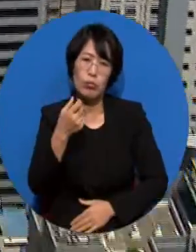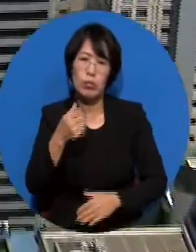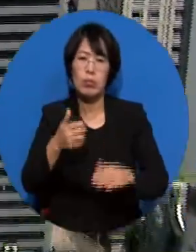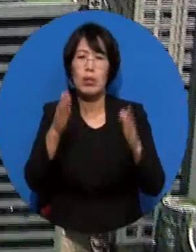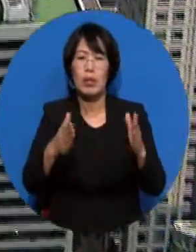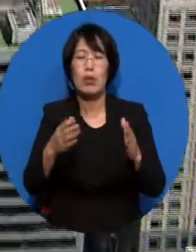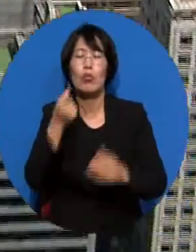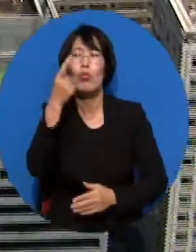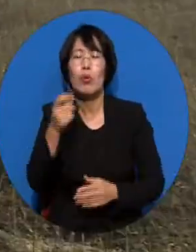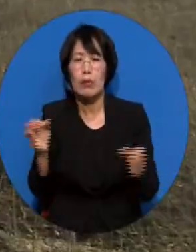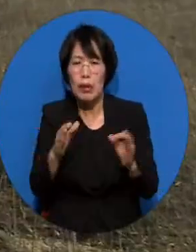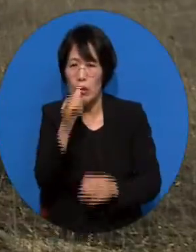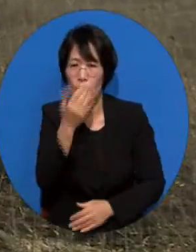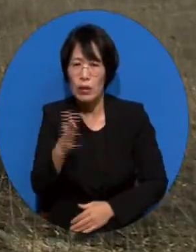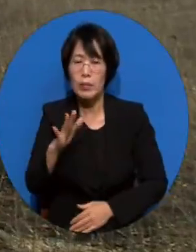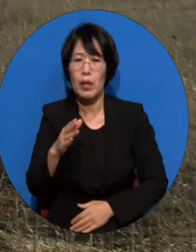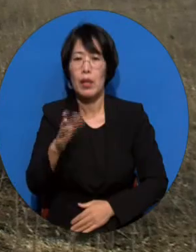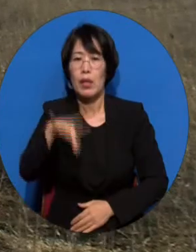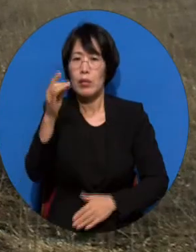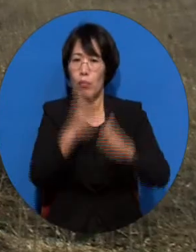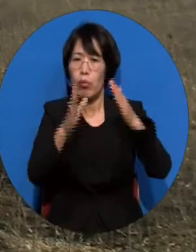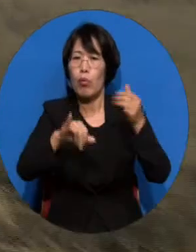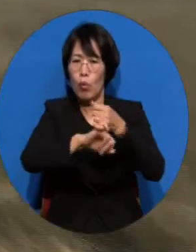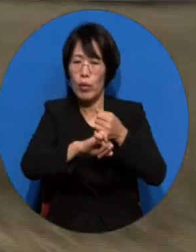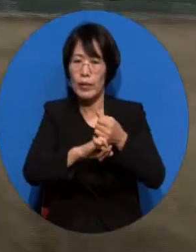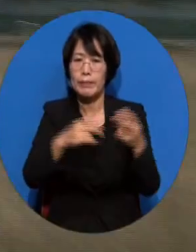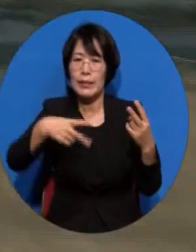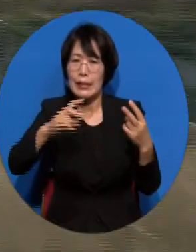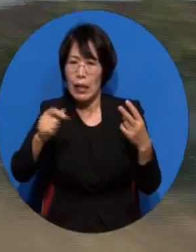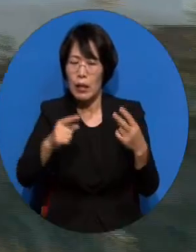정부와 여당은 대선 공약인 2단계 공공기관